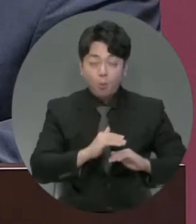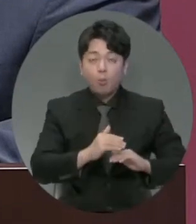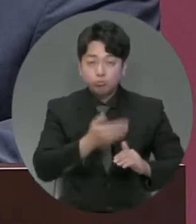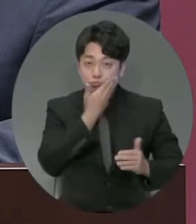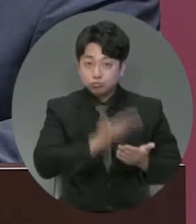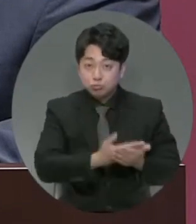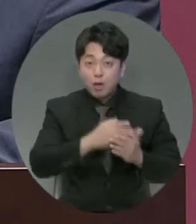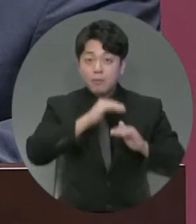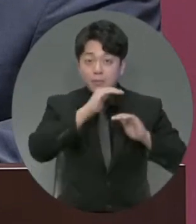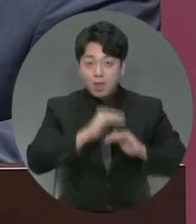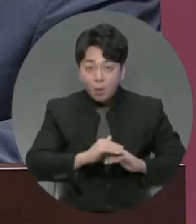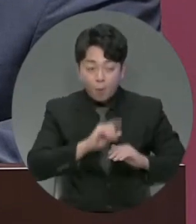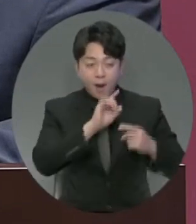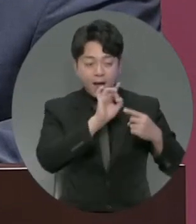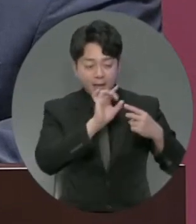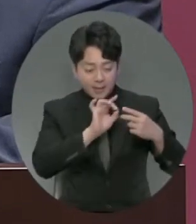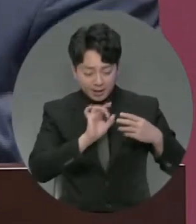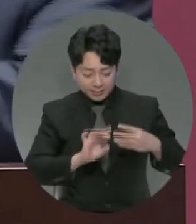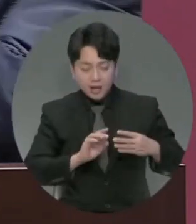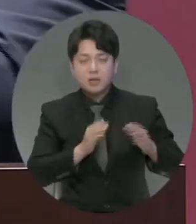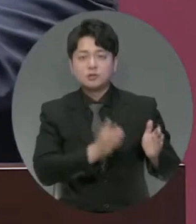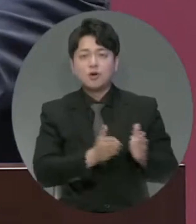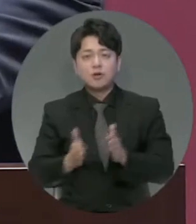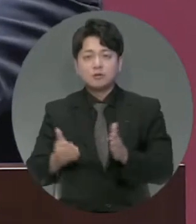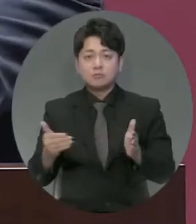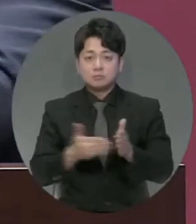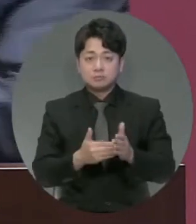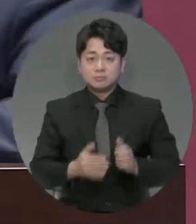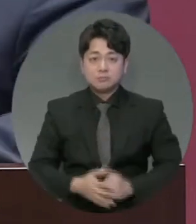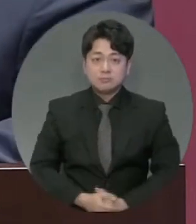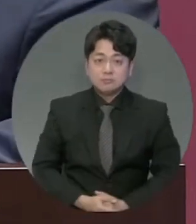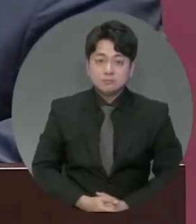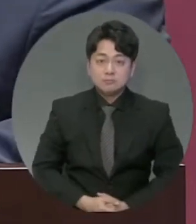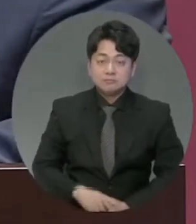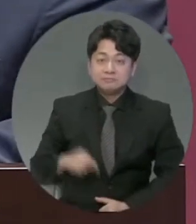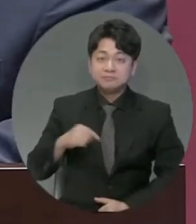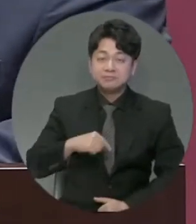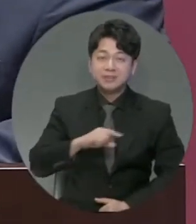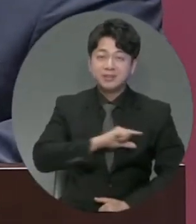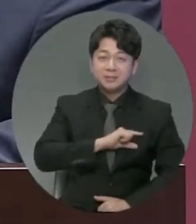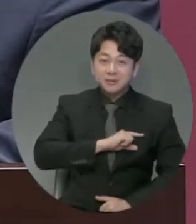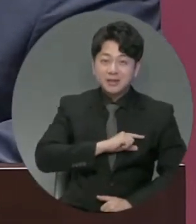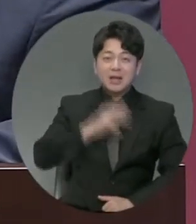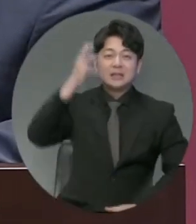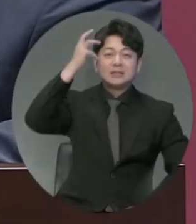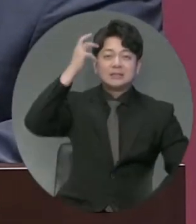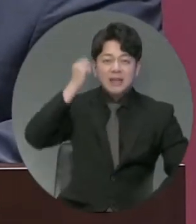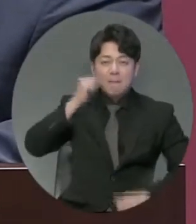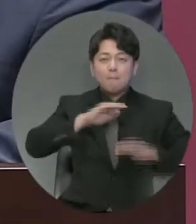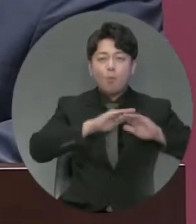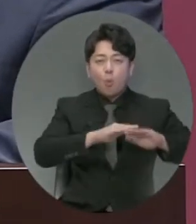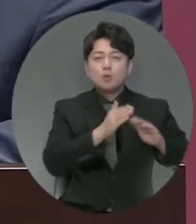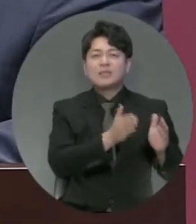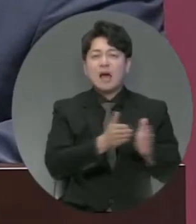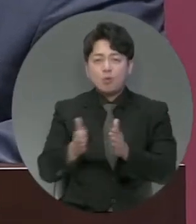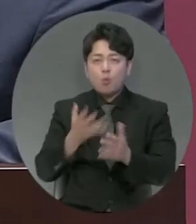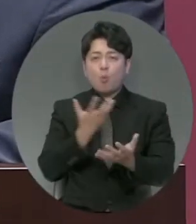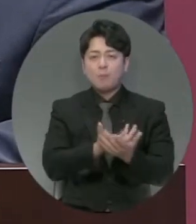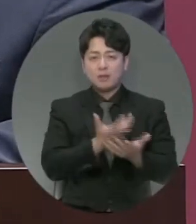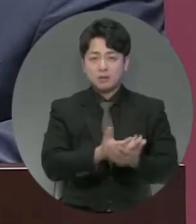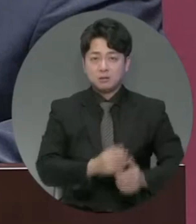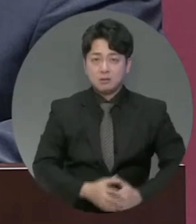하나하나 정리를 해놓은 겁니다. 참고 자료입니다. 예. 제목이. 답변 지침이 아니고 참고 자료.